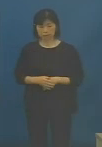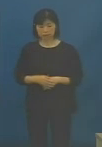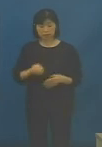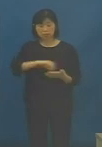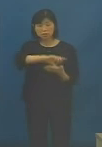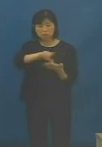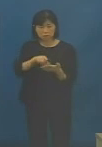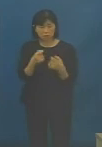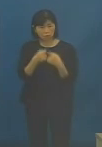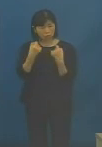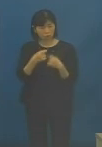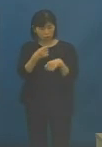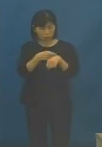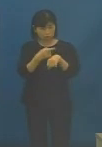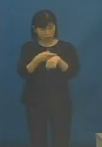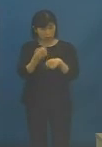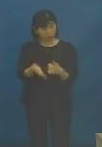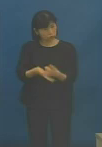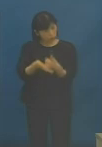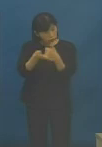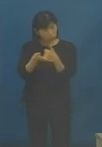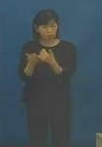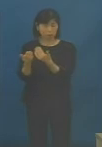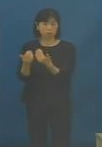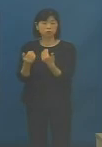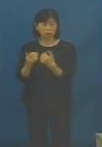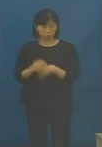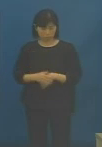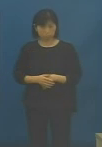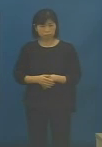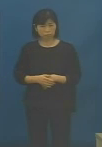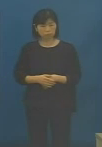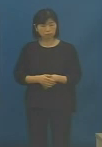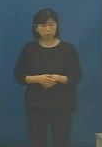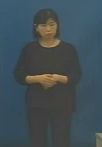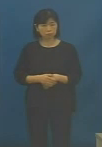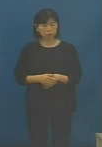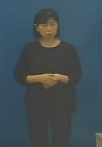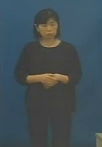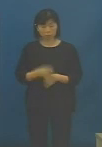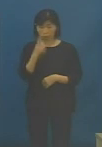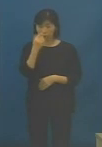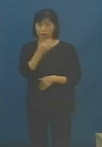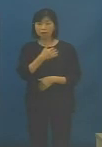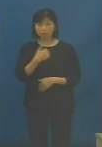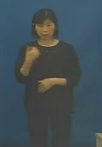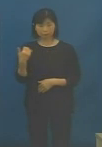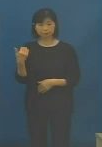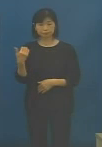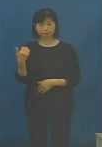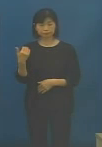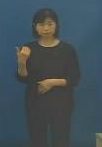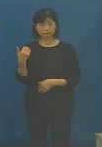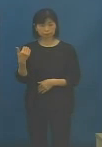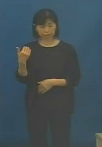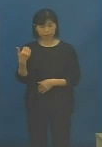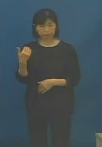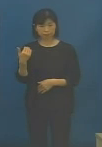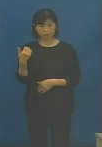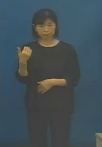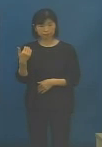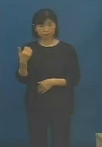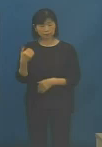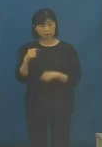それは尊重していただかないと、今度は手元になりますから、我々はむしろそうしたある程度のバリエーションというの